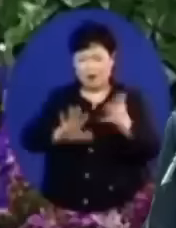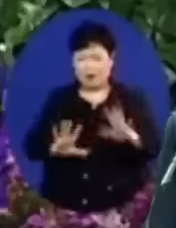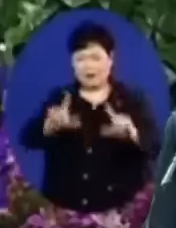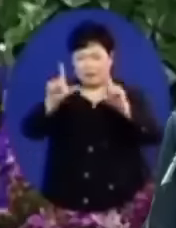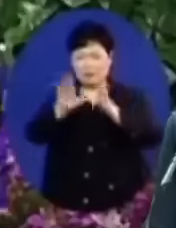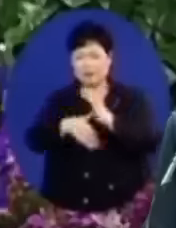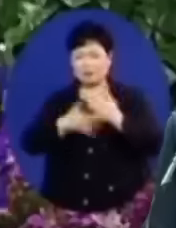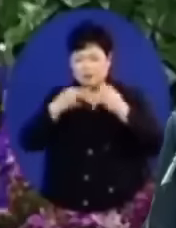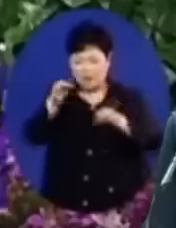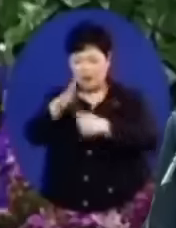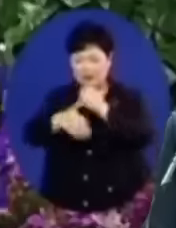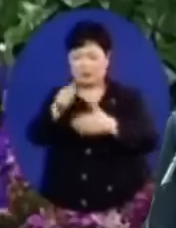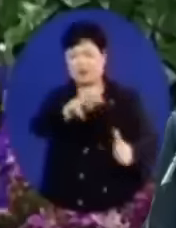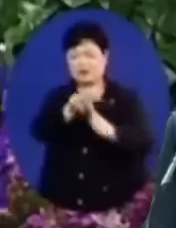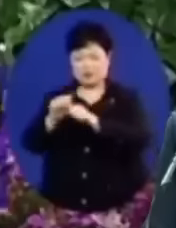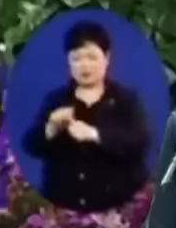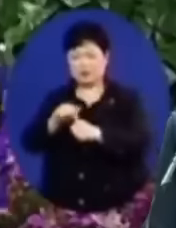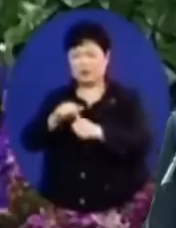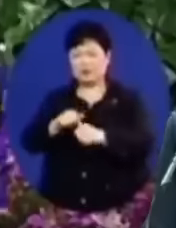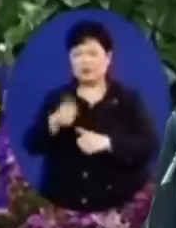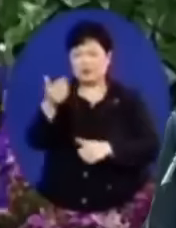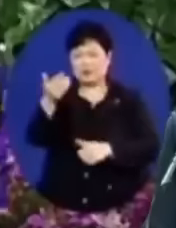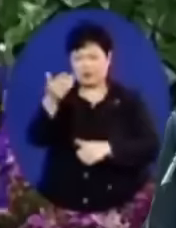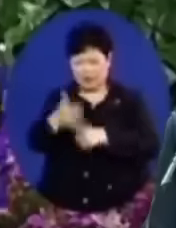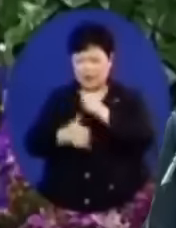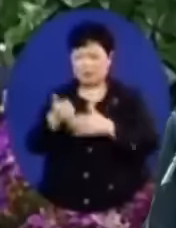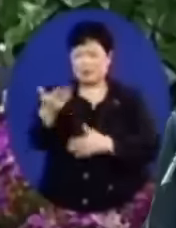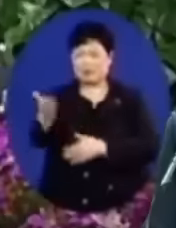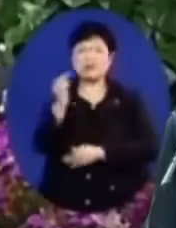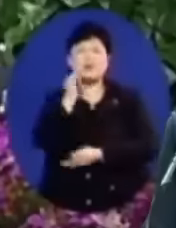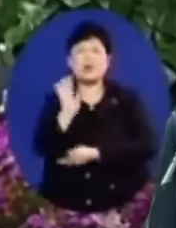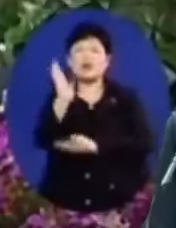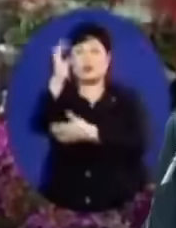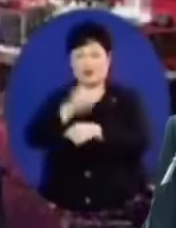너를 건지리니 내가 나를 영화롭게 하리라고 말하는 것입니다.